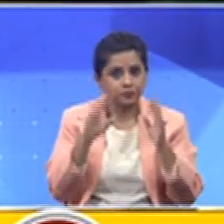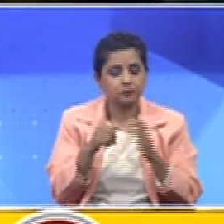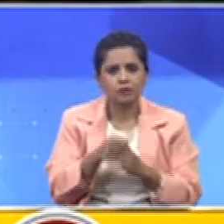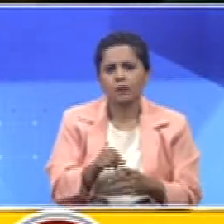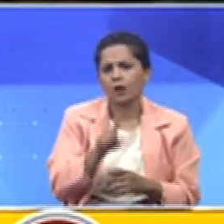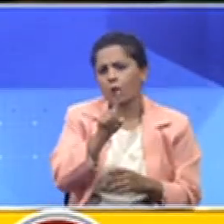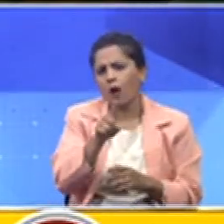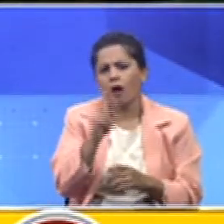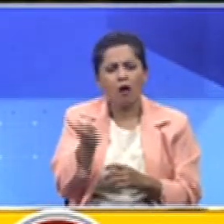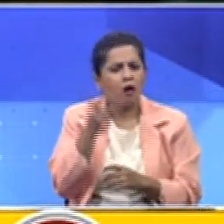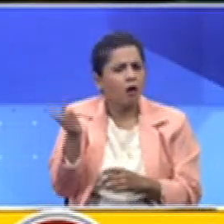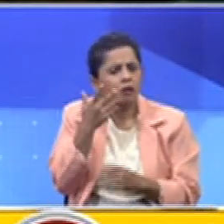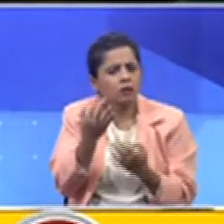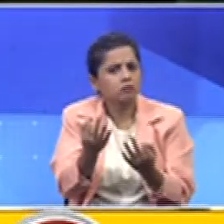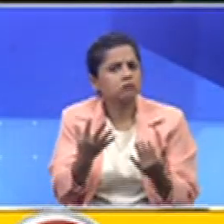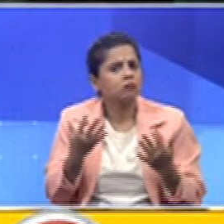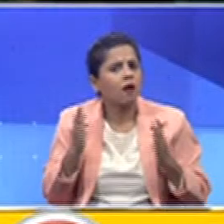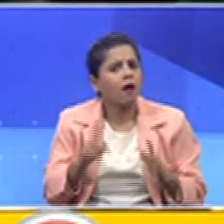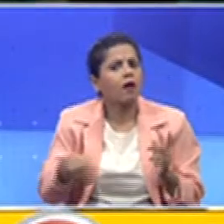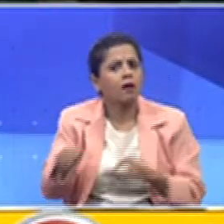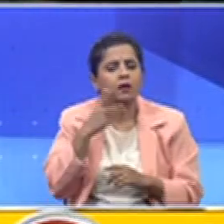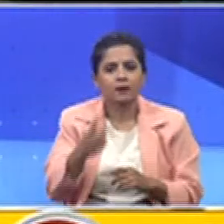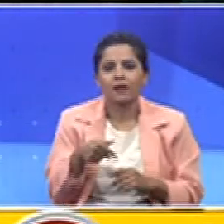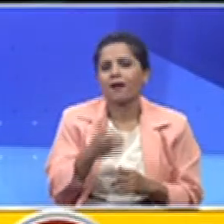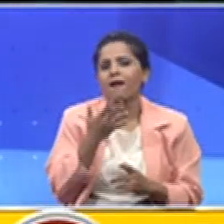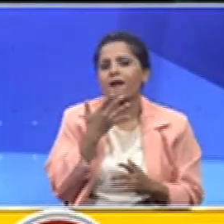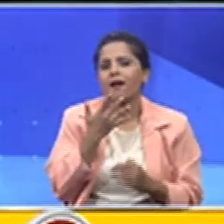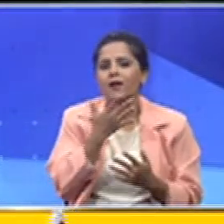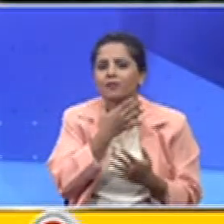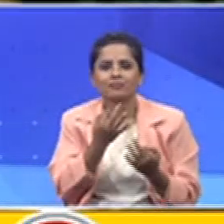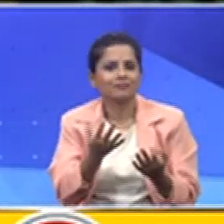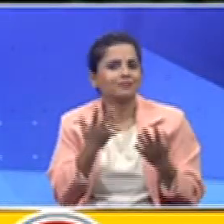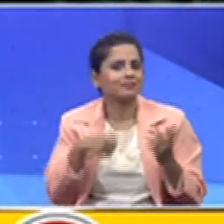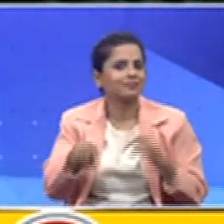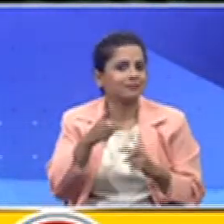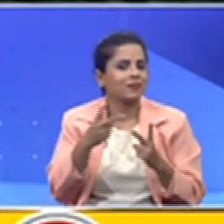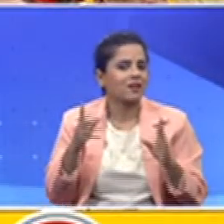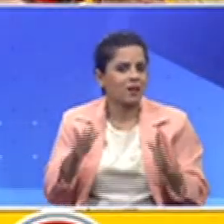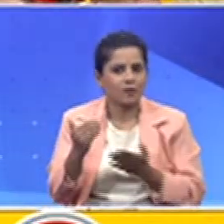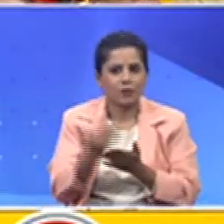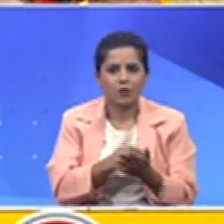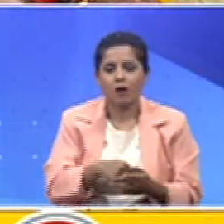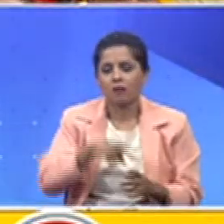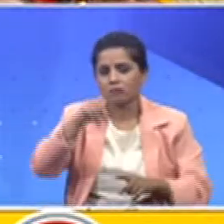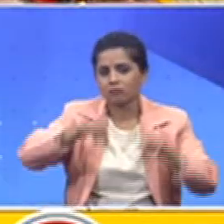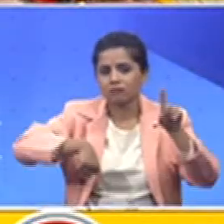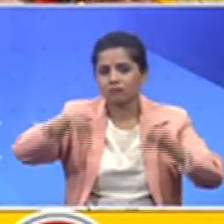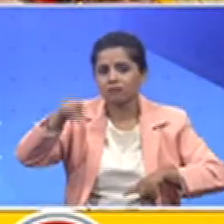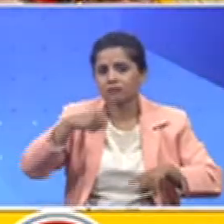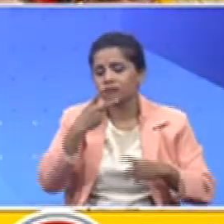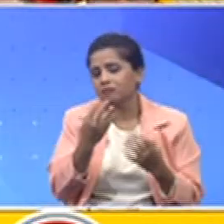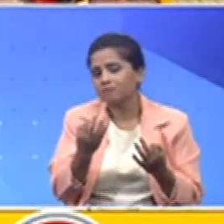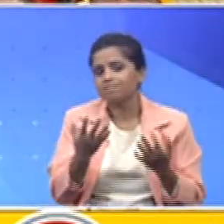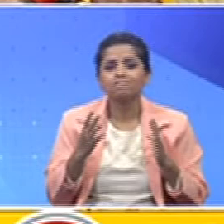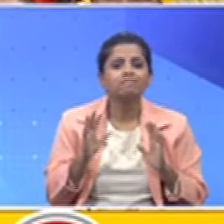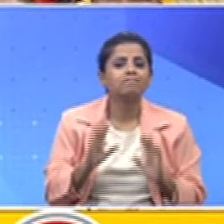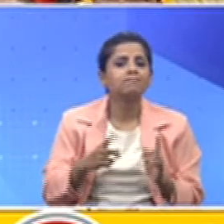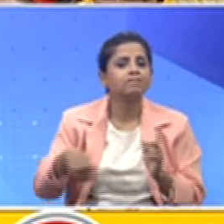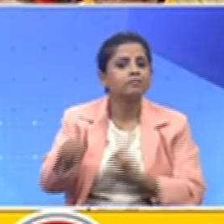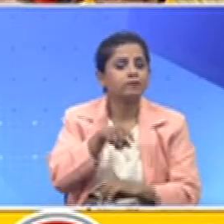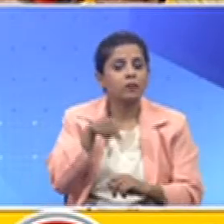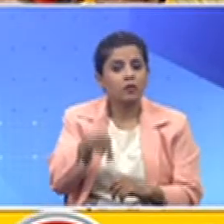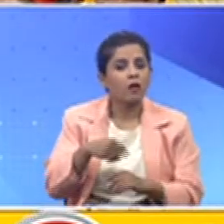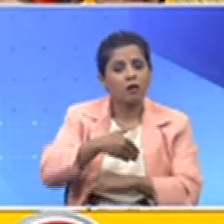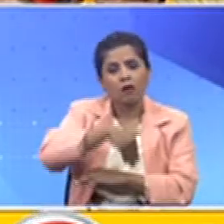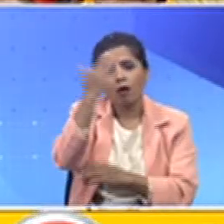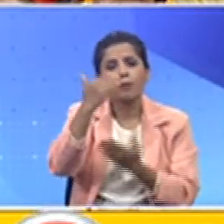एक से बढ़कर एक रंगों से सजे थे, विविधता से भरे थे। इन